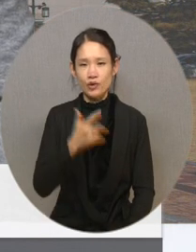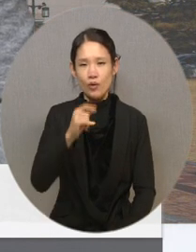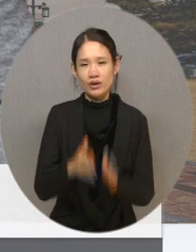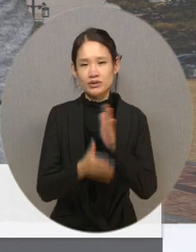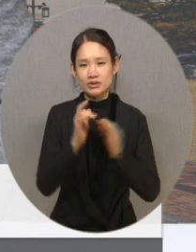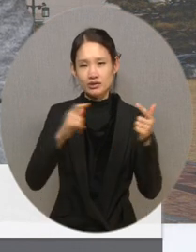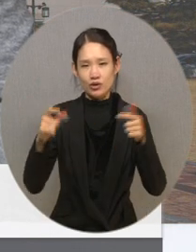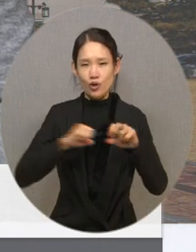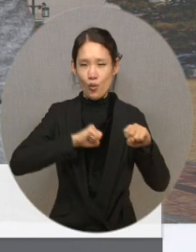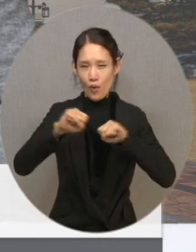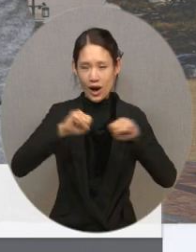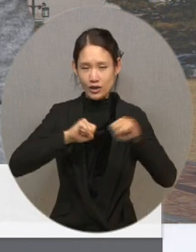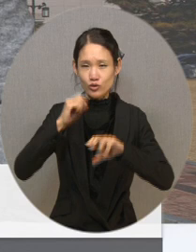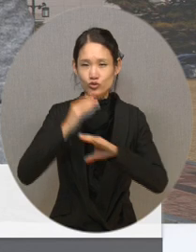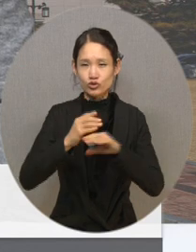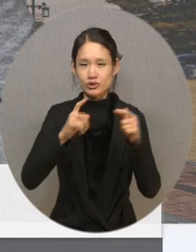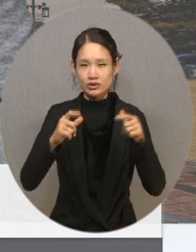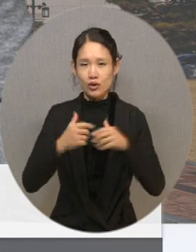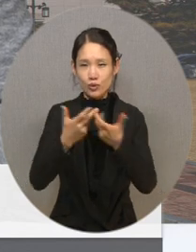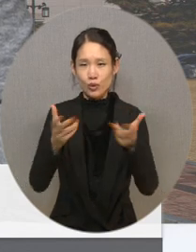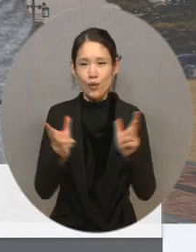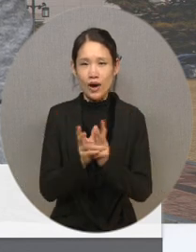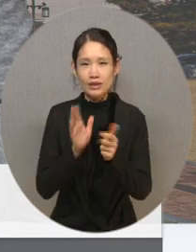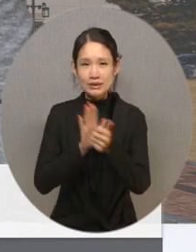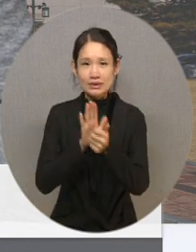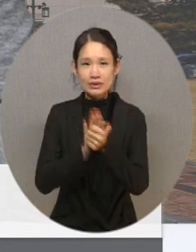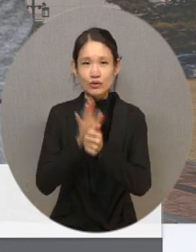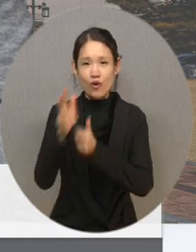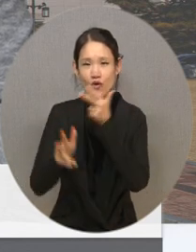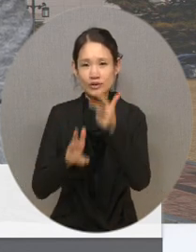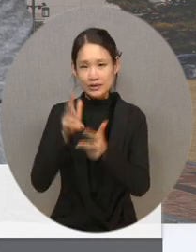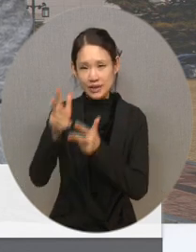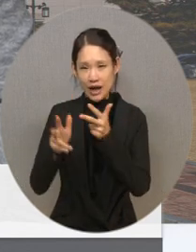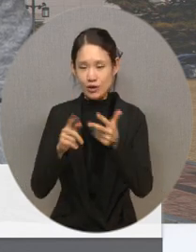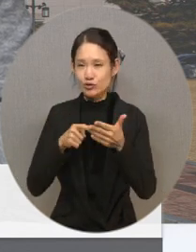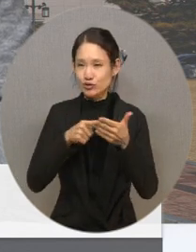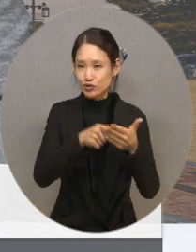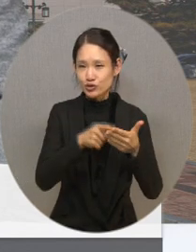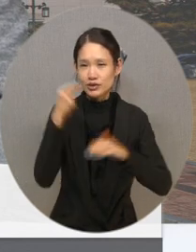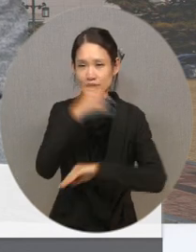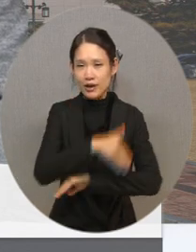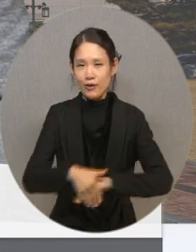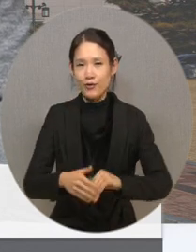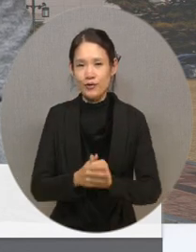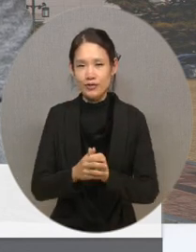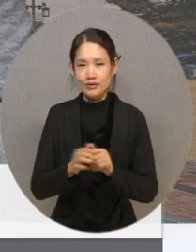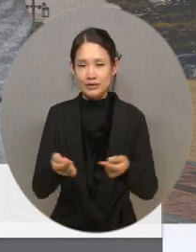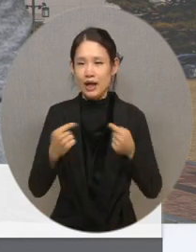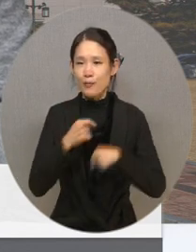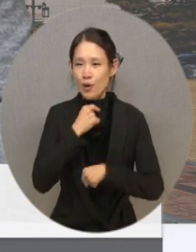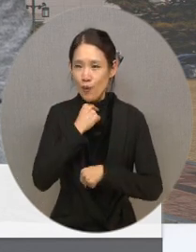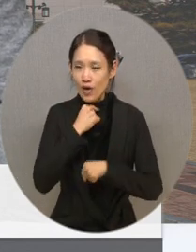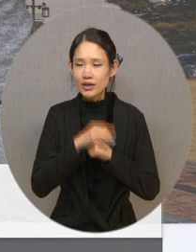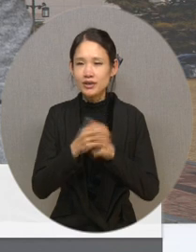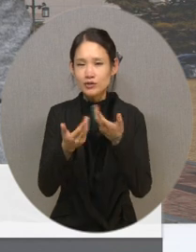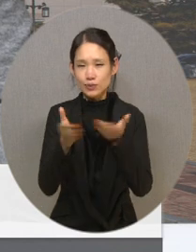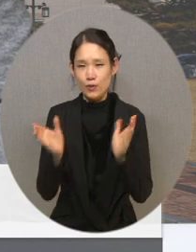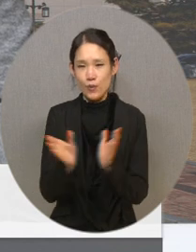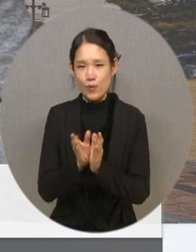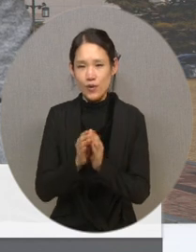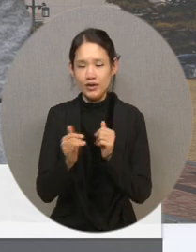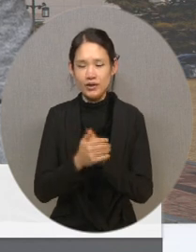광양시는 지역에서 활동하는 지역 동아리 지원 사업을 추진한다고 말했습니다. 참여를 희망하는 동아리는